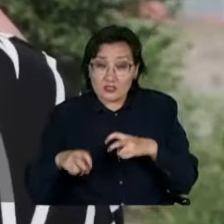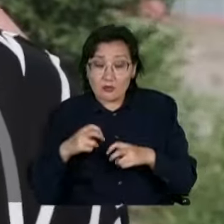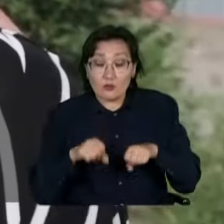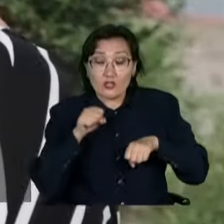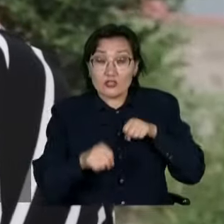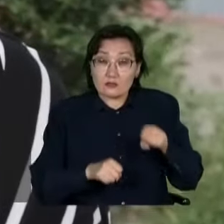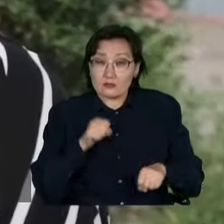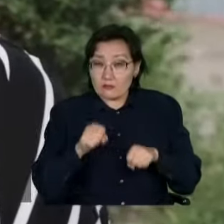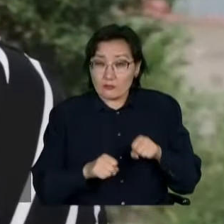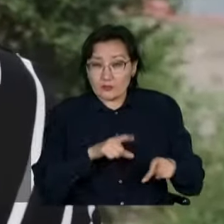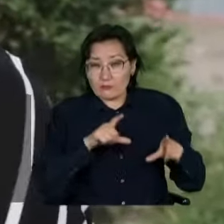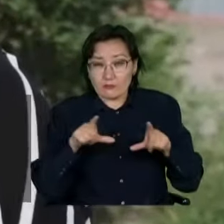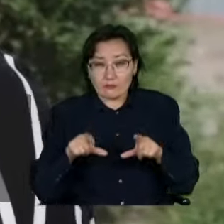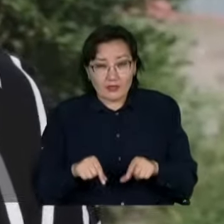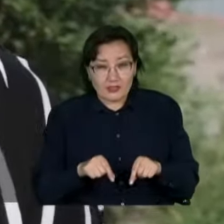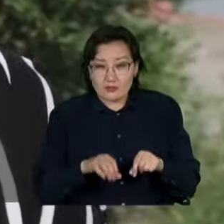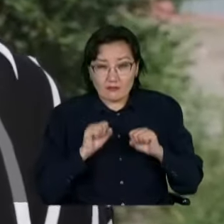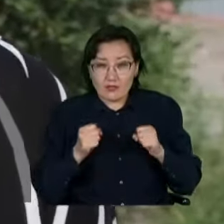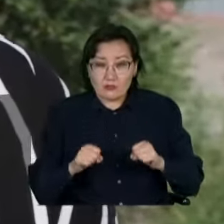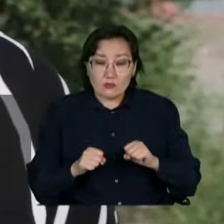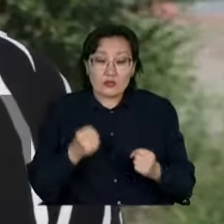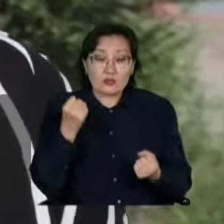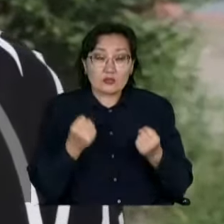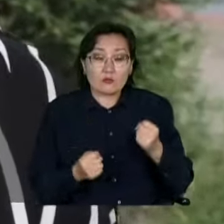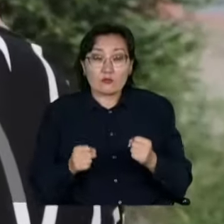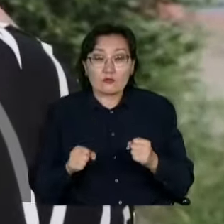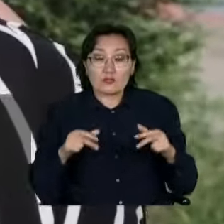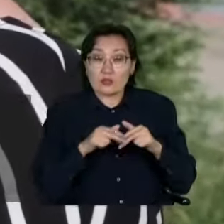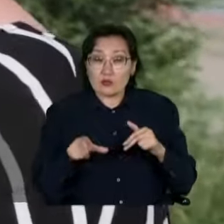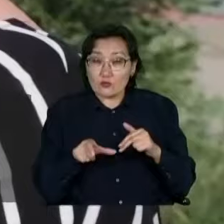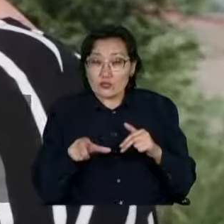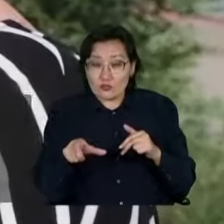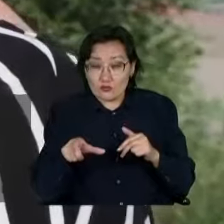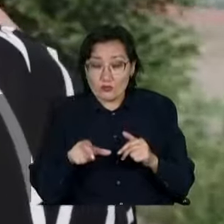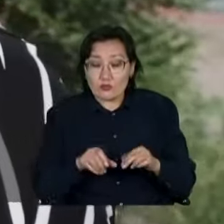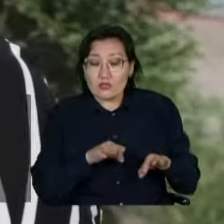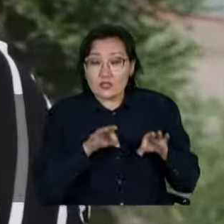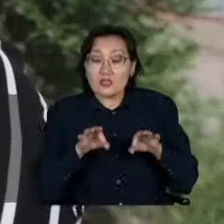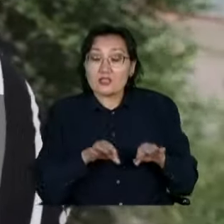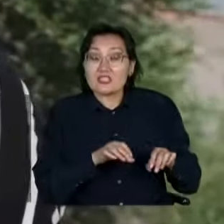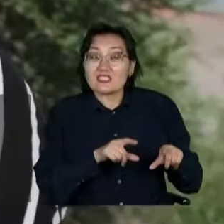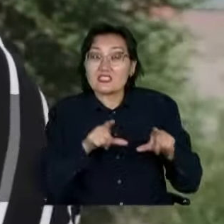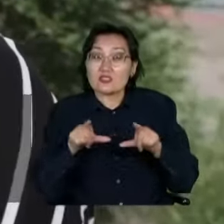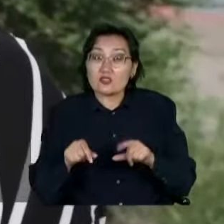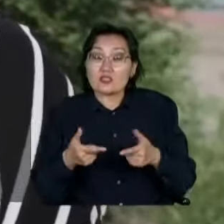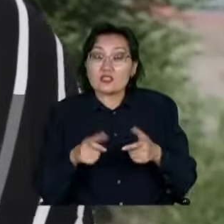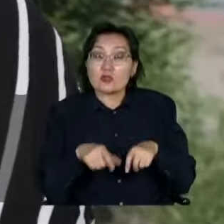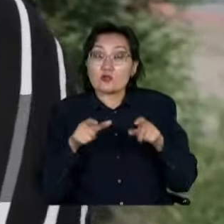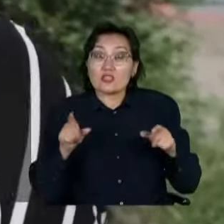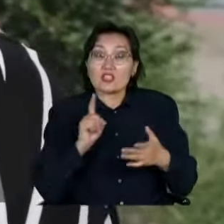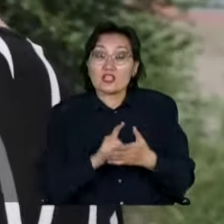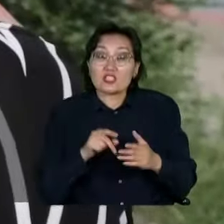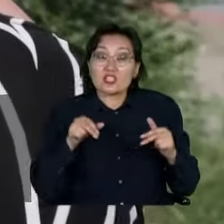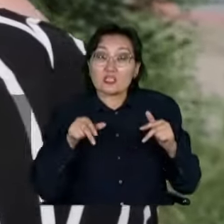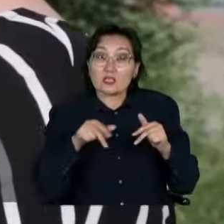велосипеде даже не проехать невозможно. Машины по тротуарам ездят, где люди должны ходить.